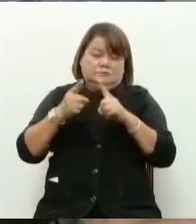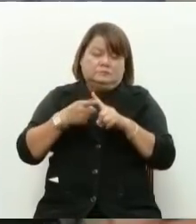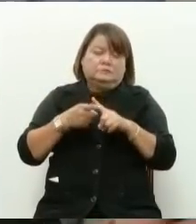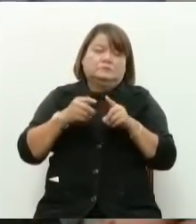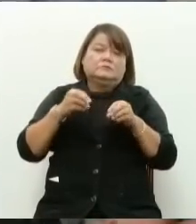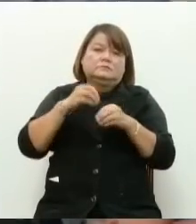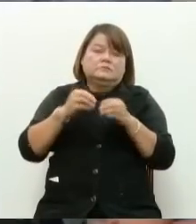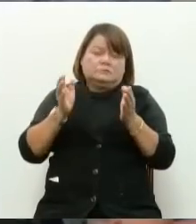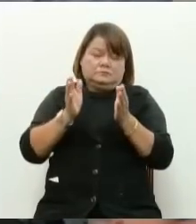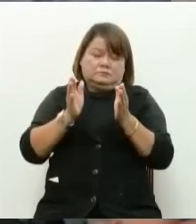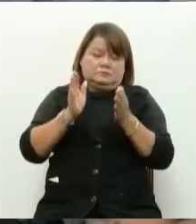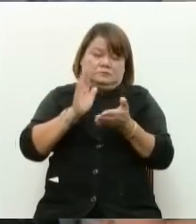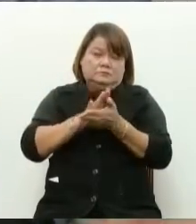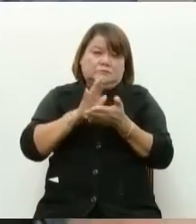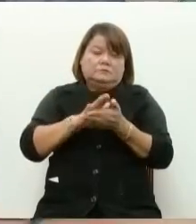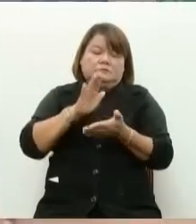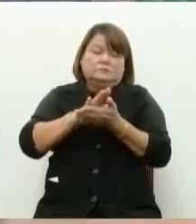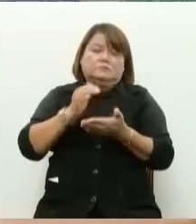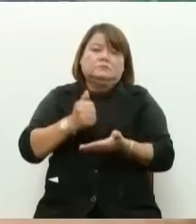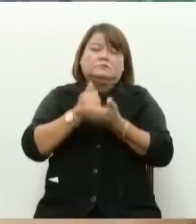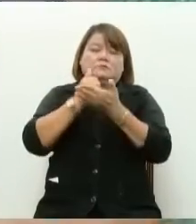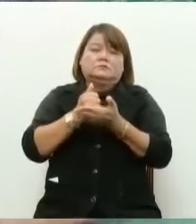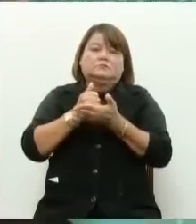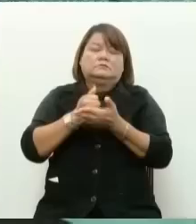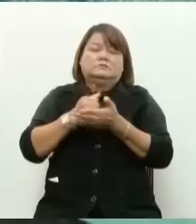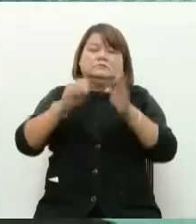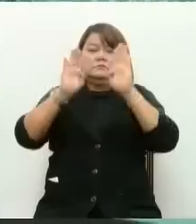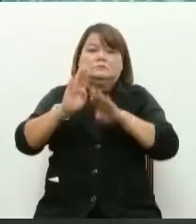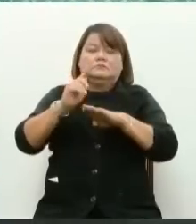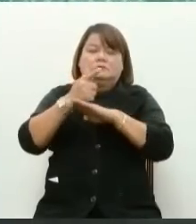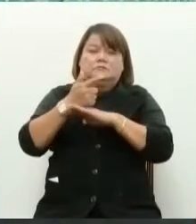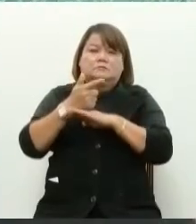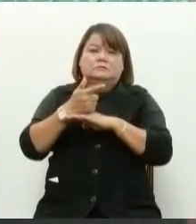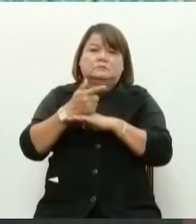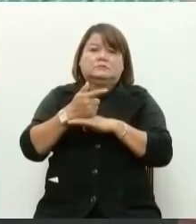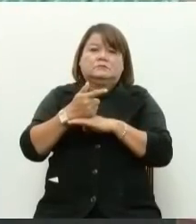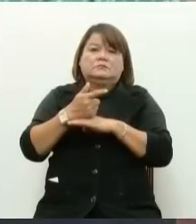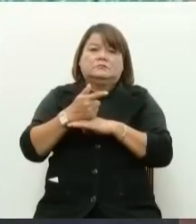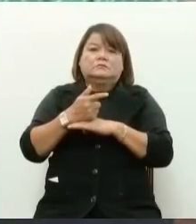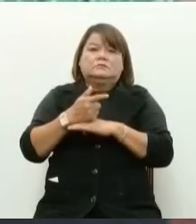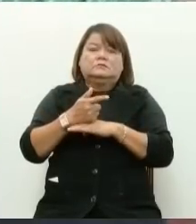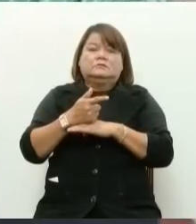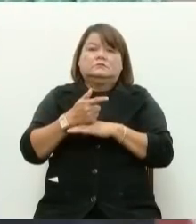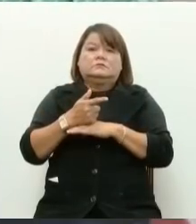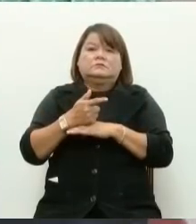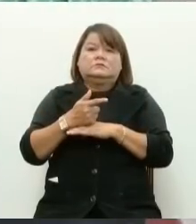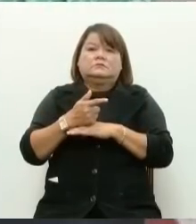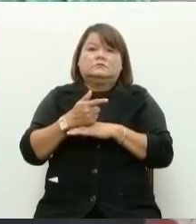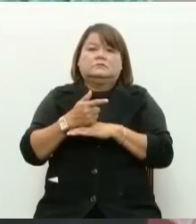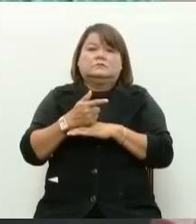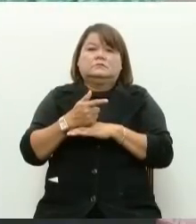ครับทางเรียนก็จะให้ช่วยเรื่องของใบงานนะครับส่วนของ